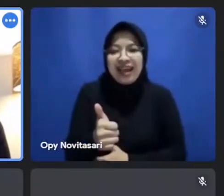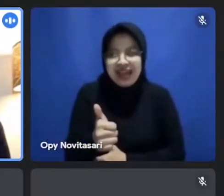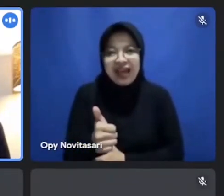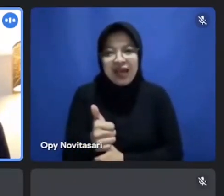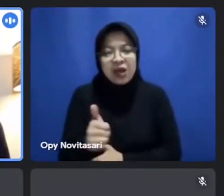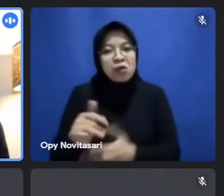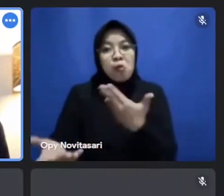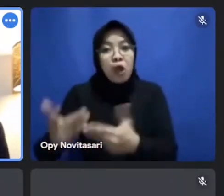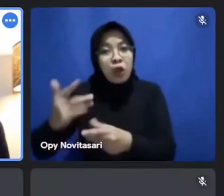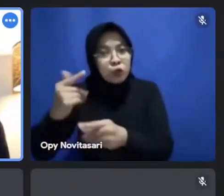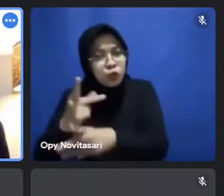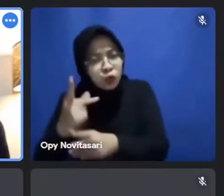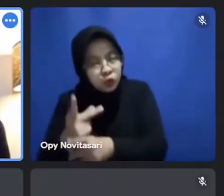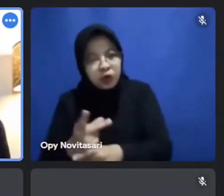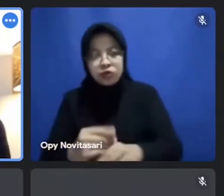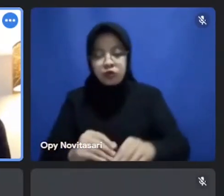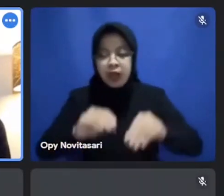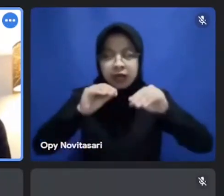bisa